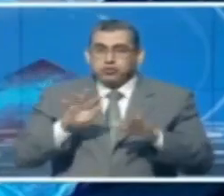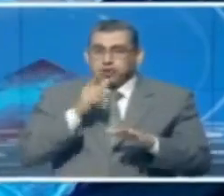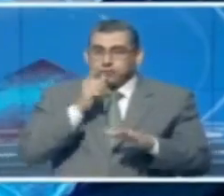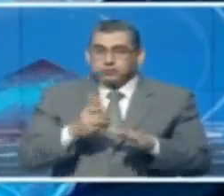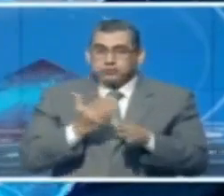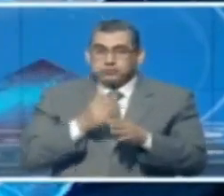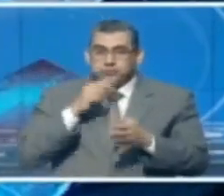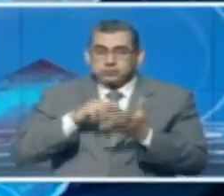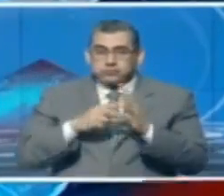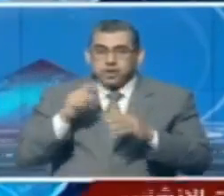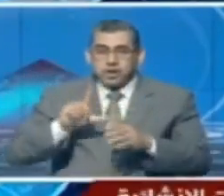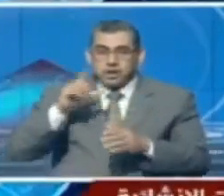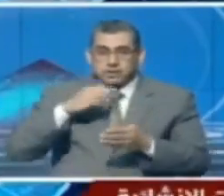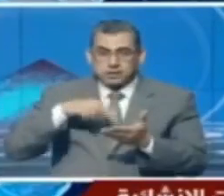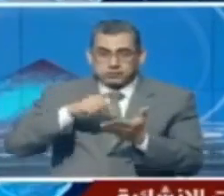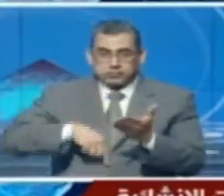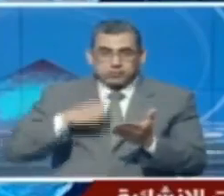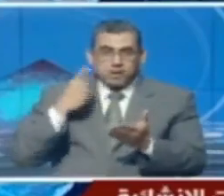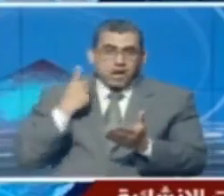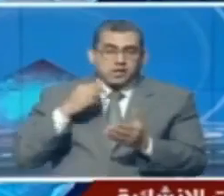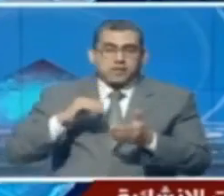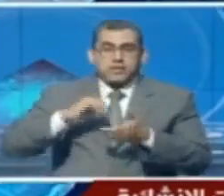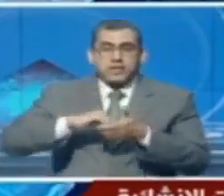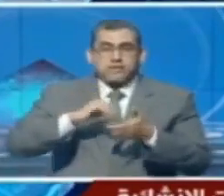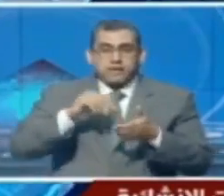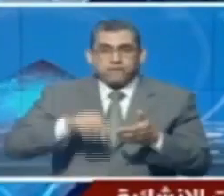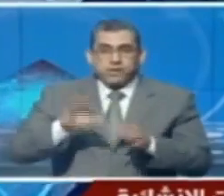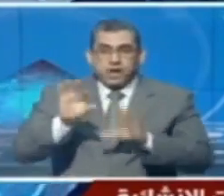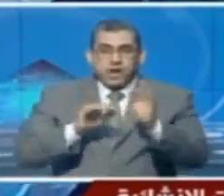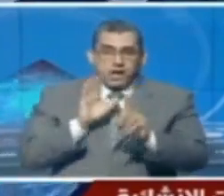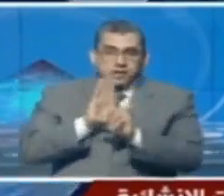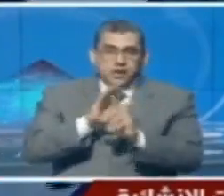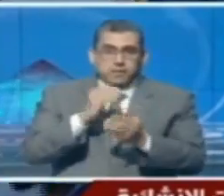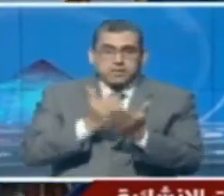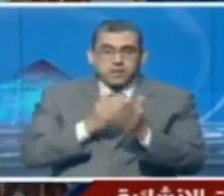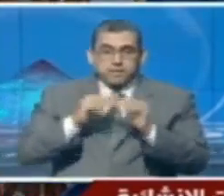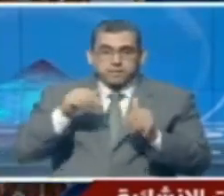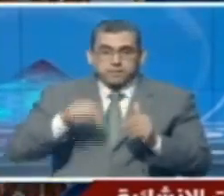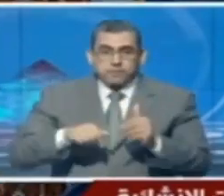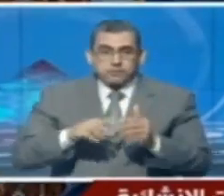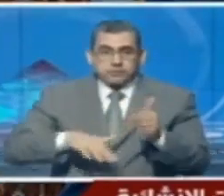من قرارات رئيس الجمهورية بشأن عدد من الاتفاقيات تأتي بهدف دعم الاقتصاد الوطني